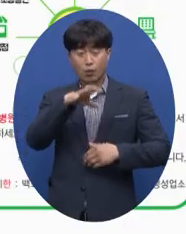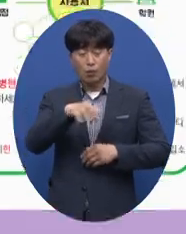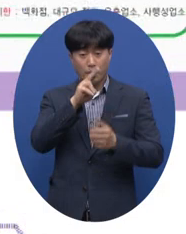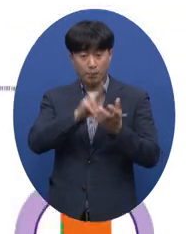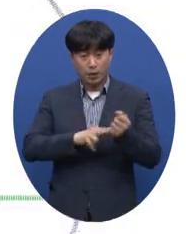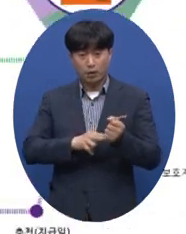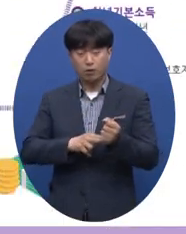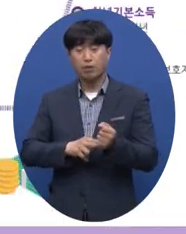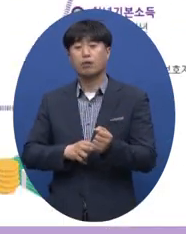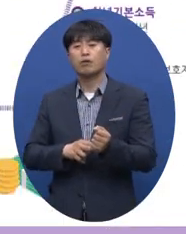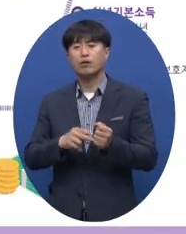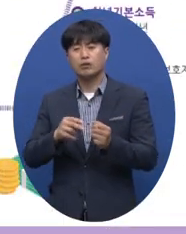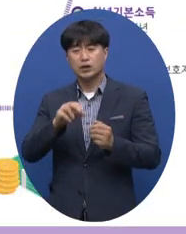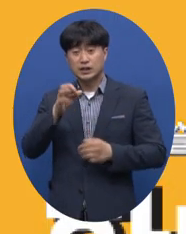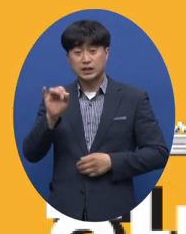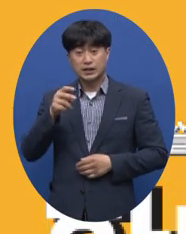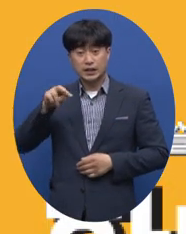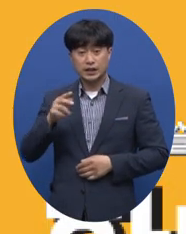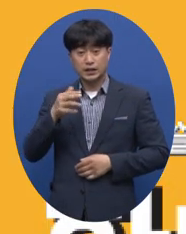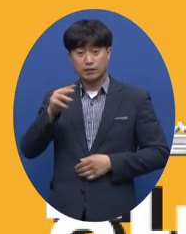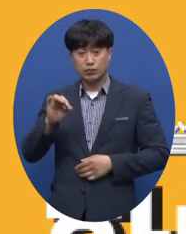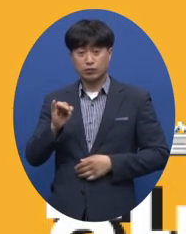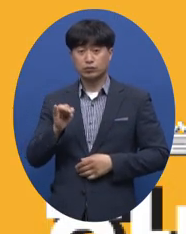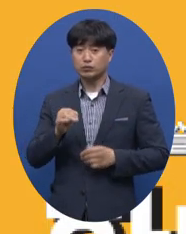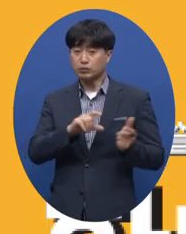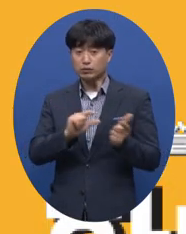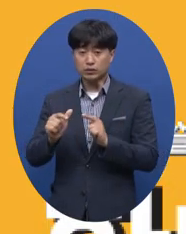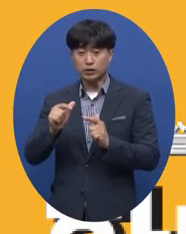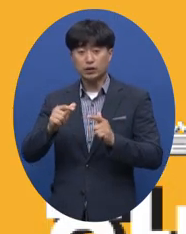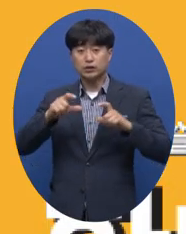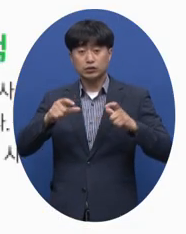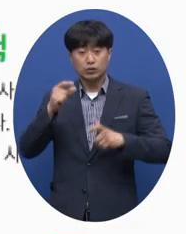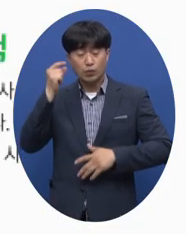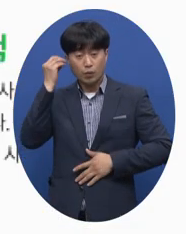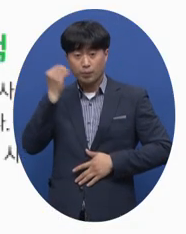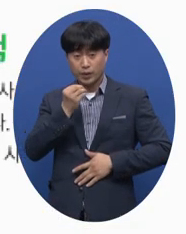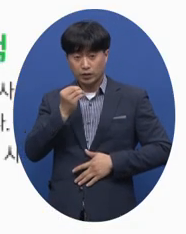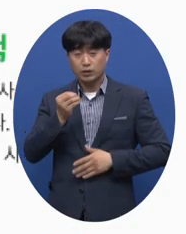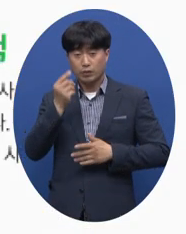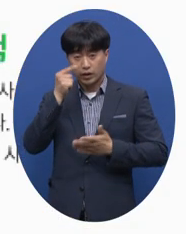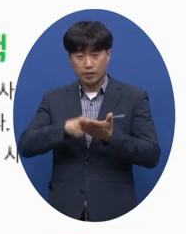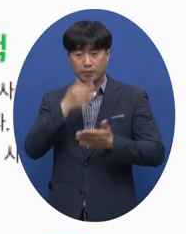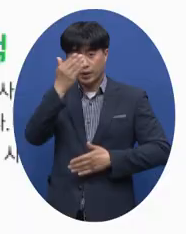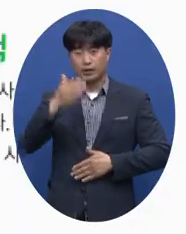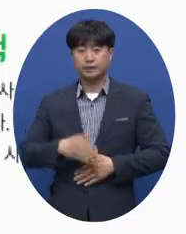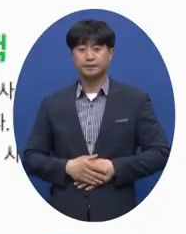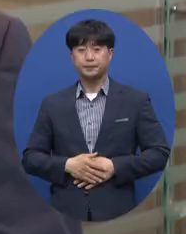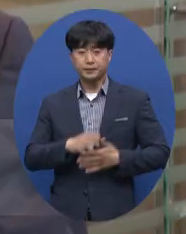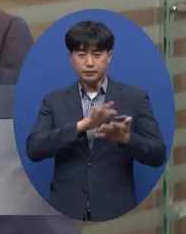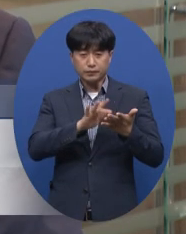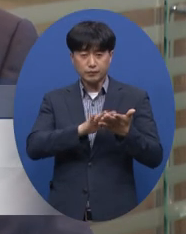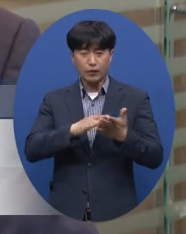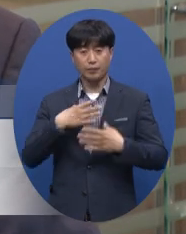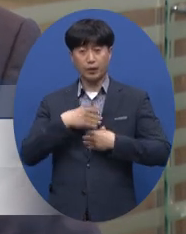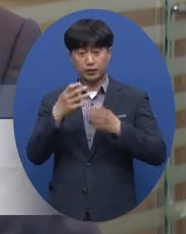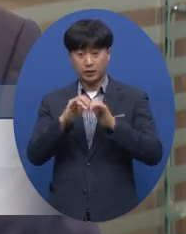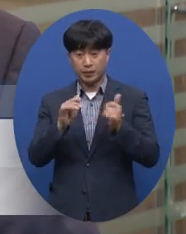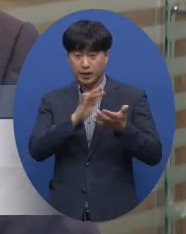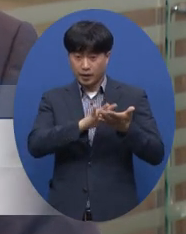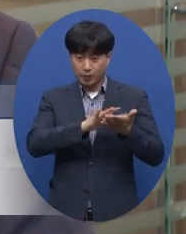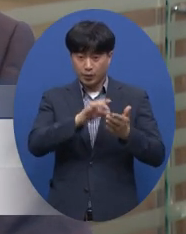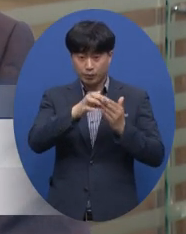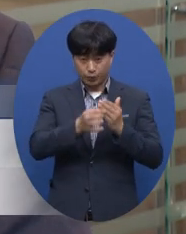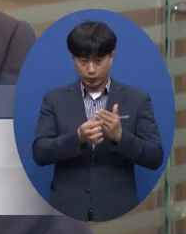현장 판매처와 구매 한도 인센티브 등은 경제 확대 홈페이지나 식은 홈페이지에서 확인하면 됩니다 스마트폰이 파는